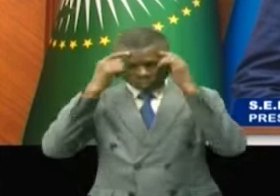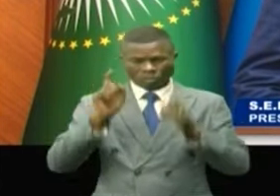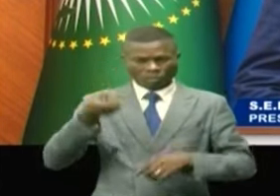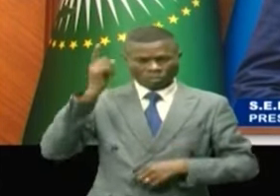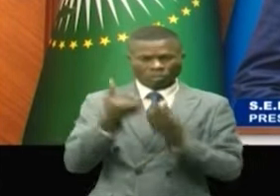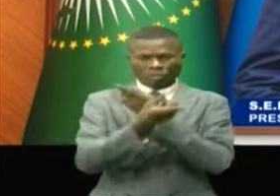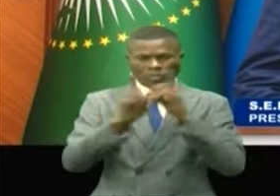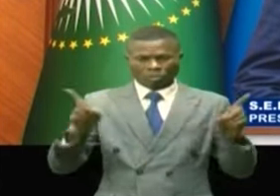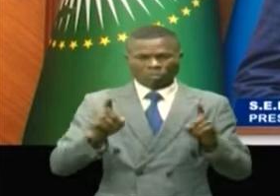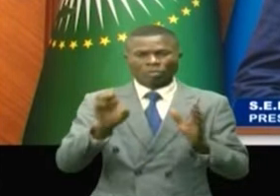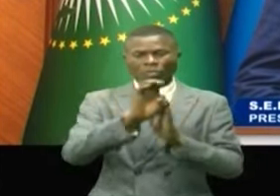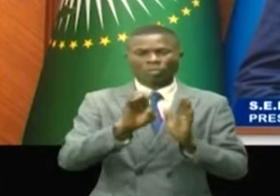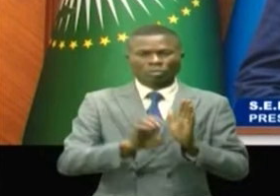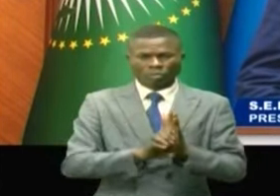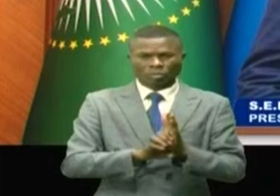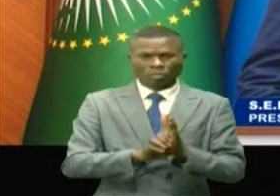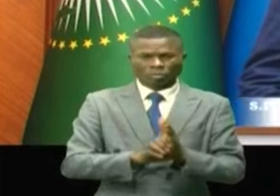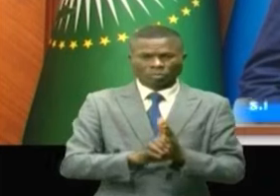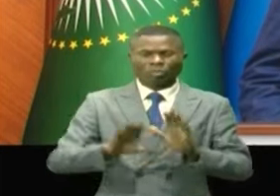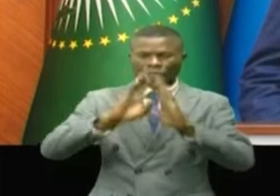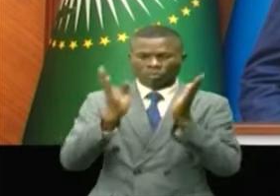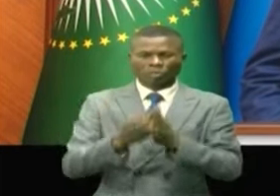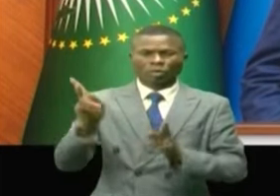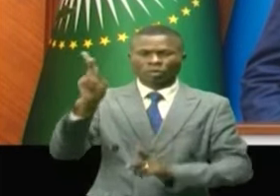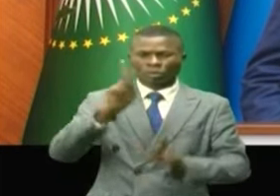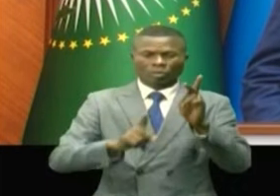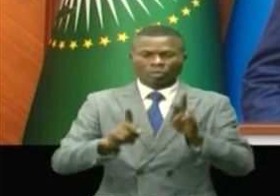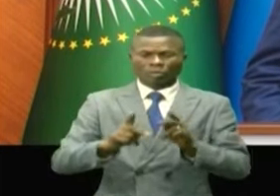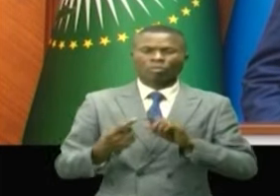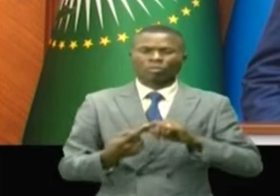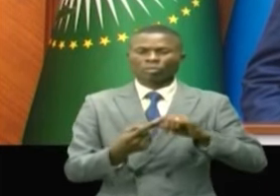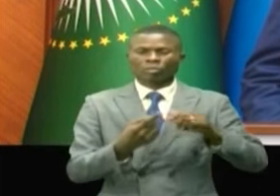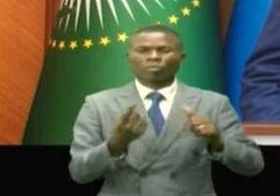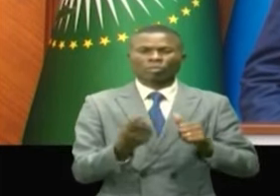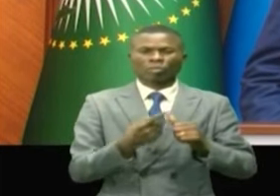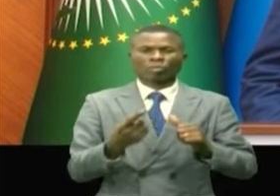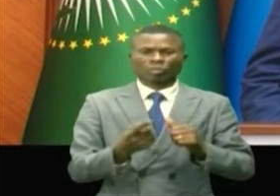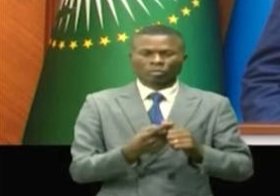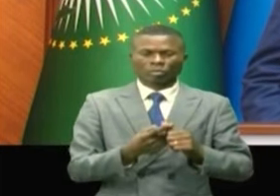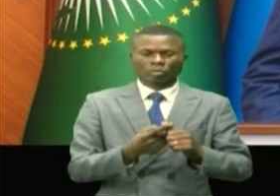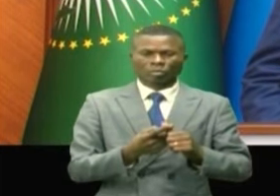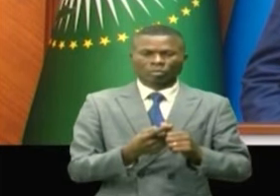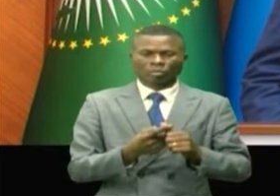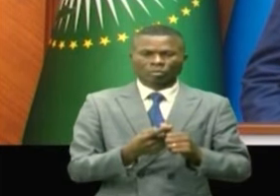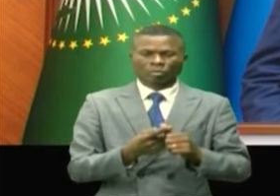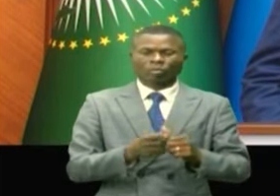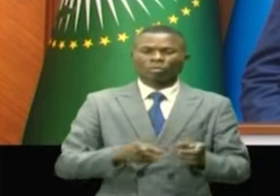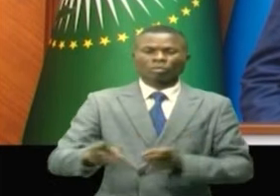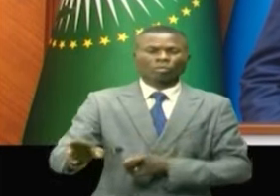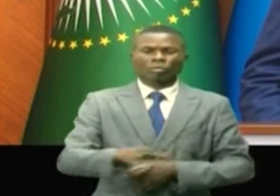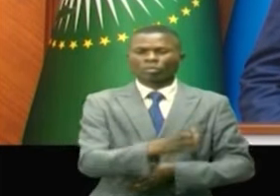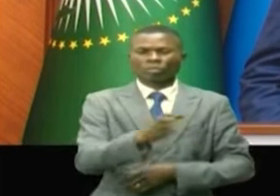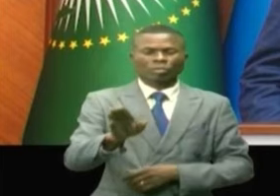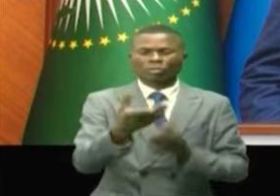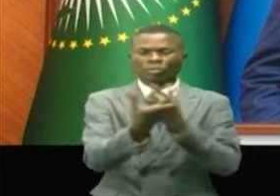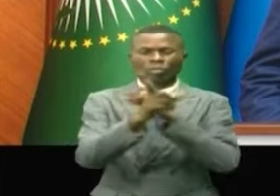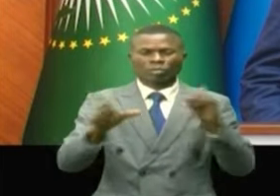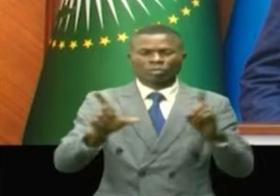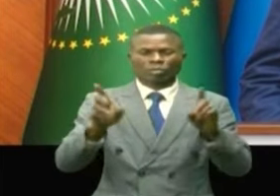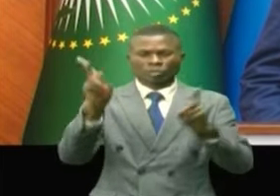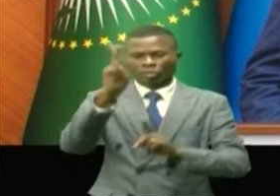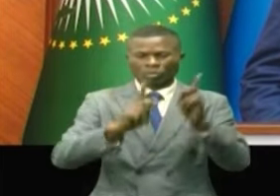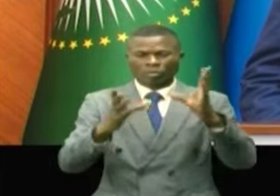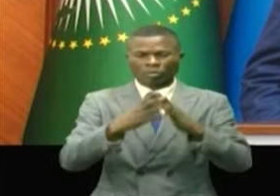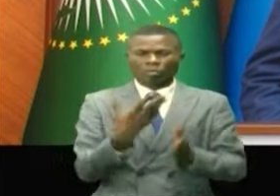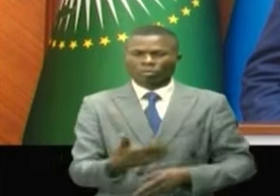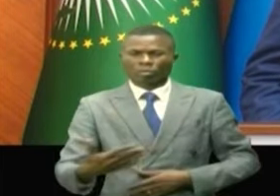libertés constitutionnelles de tous les citoyens et plus particulièrement la libre circulation des personnes et de leurs biens en